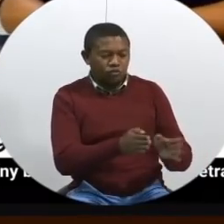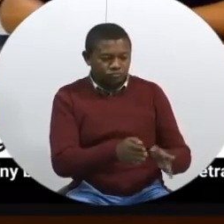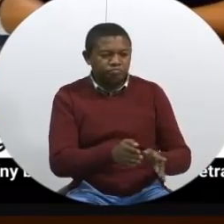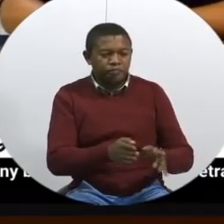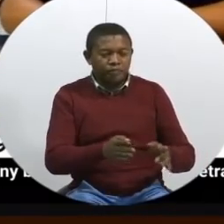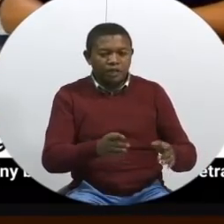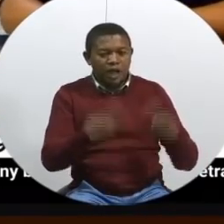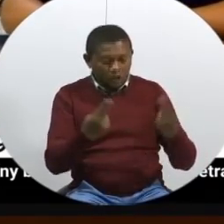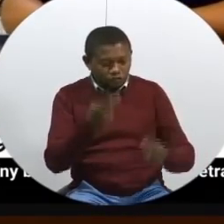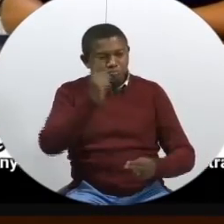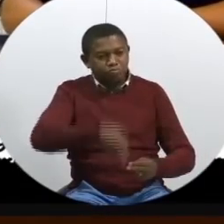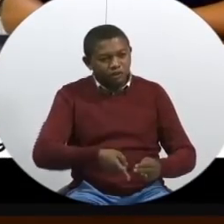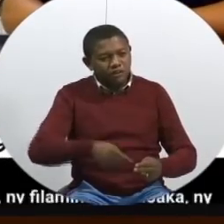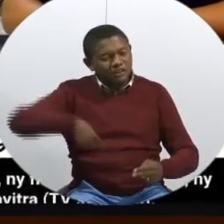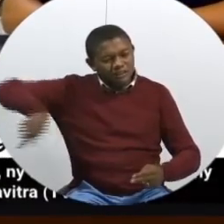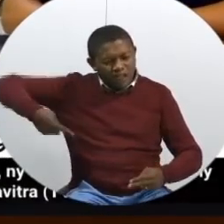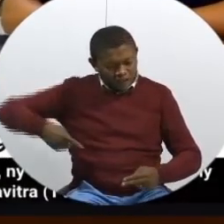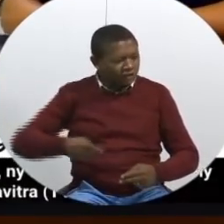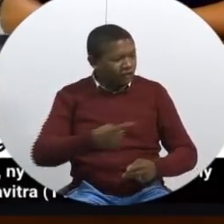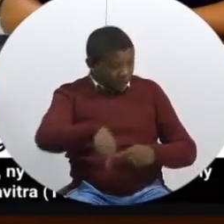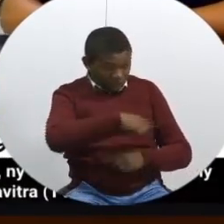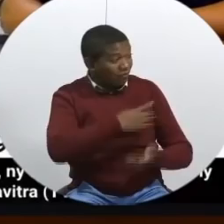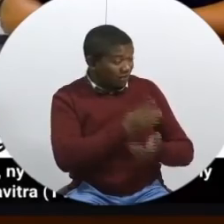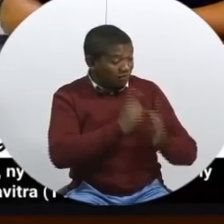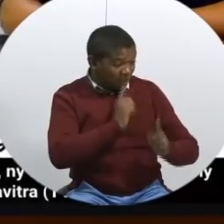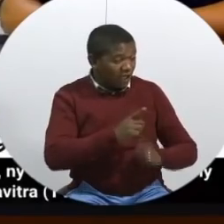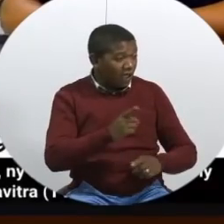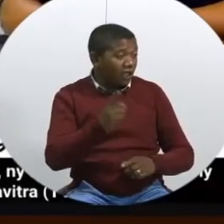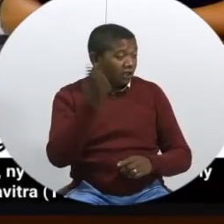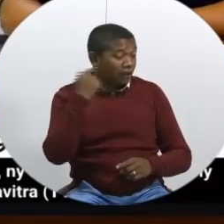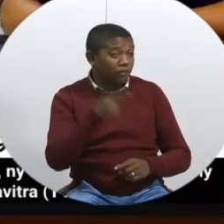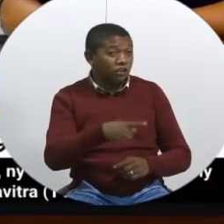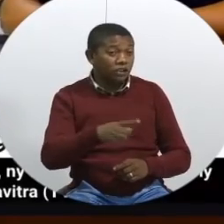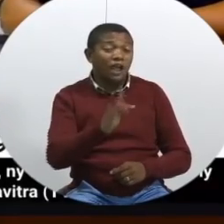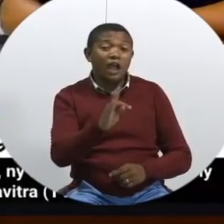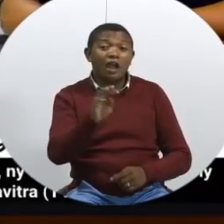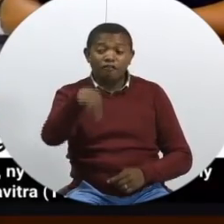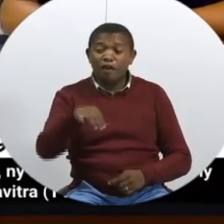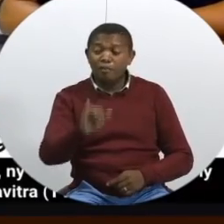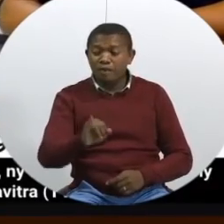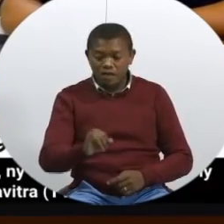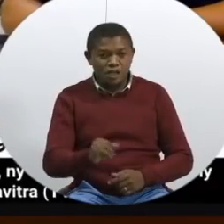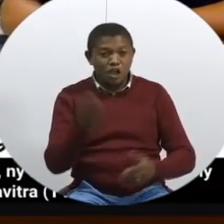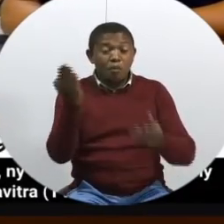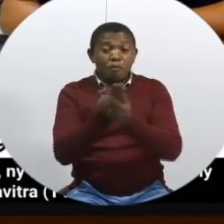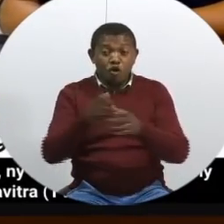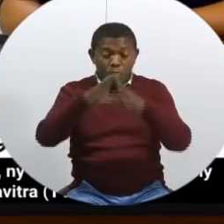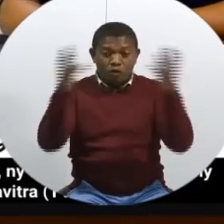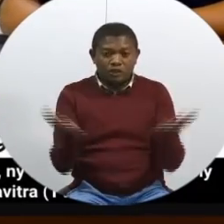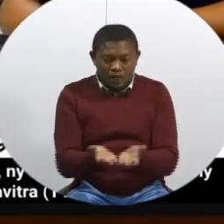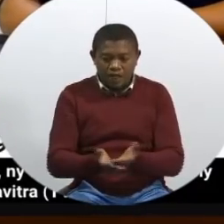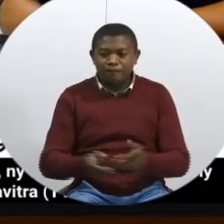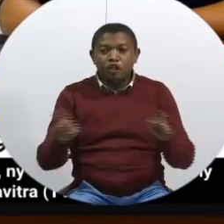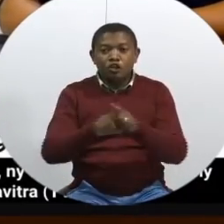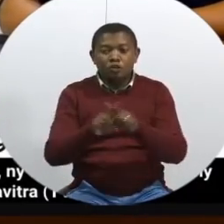satria dia efa mifampiresaka ihany koa zany isika tamin'ny ny FMI tamin'ny Banque Mondiale ary